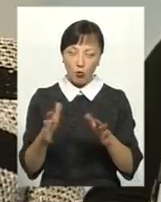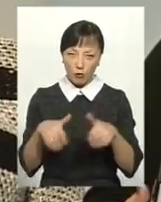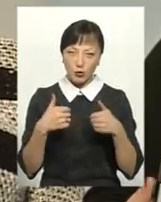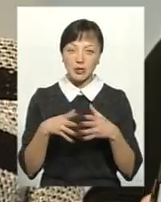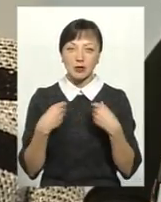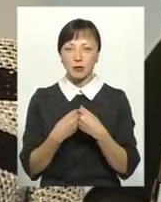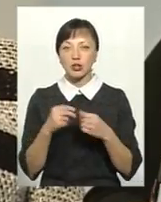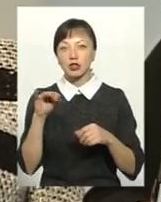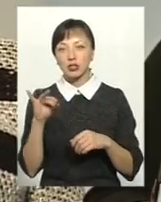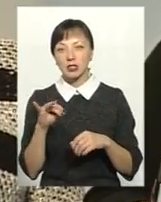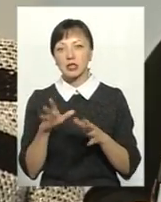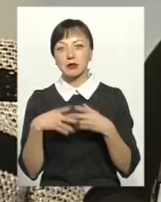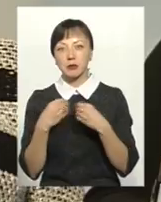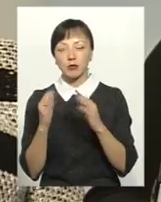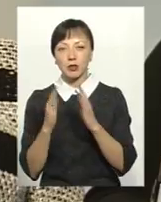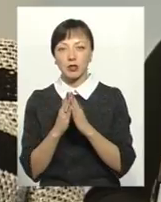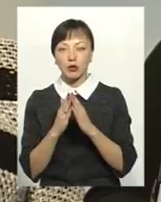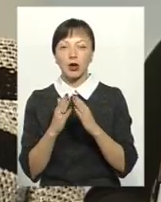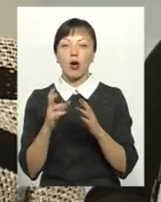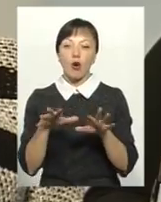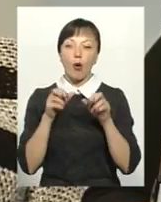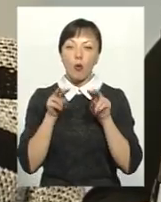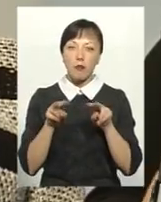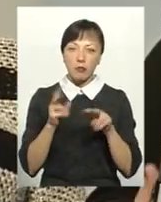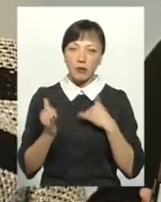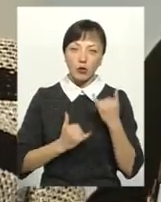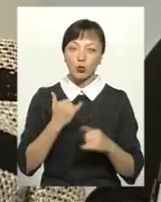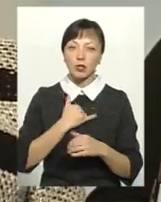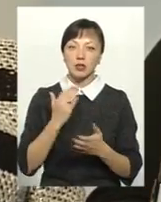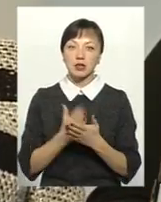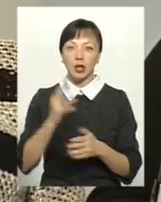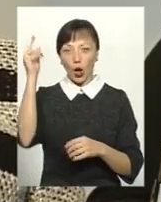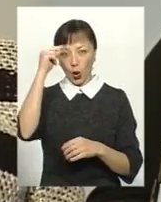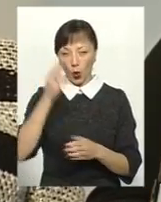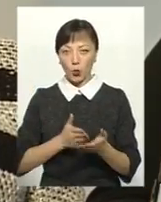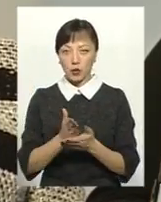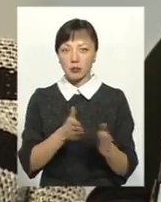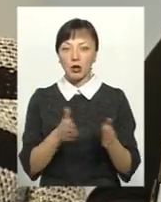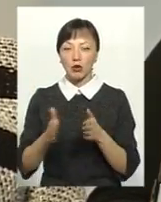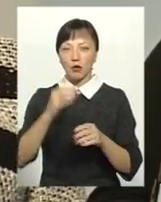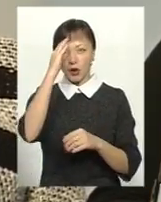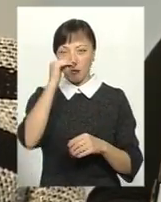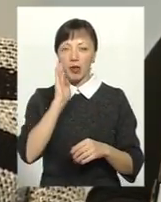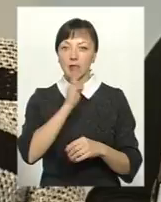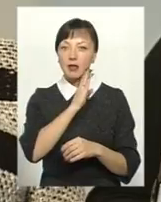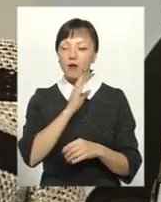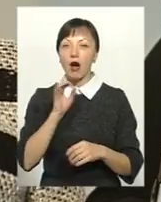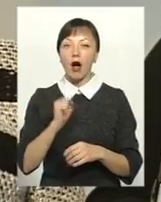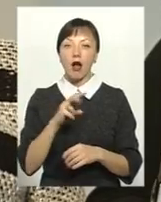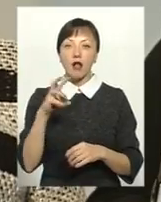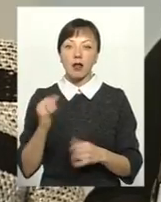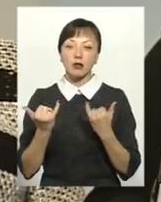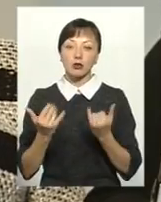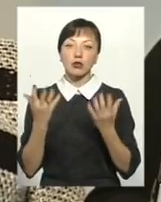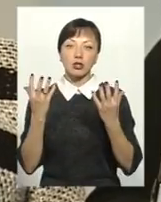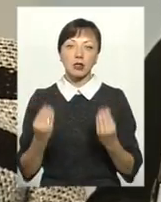сімейного типу, чи взяти дитину на виховання у опіку, у нас є такий курс підготовки батьків безпосередньо. Проте на